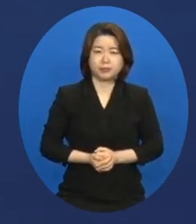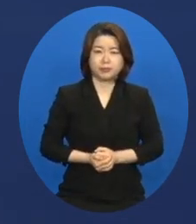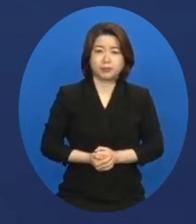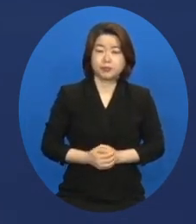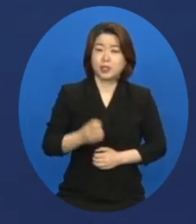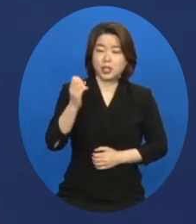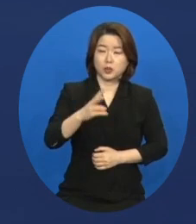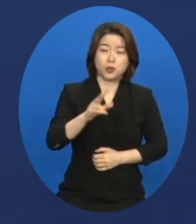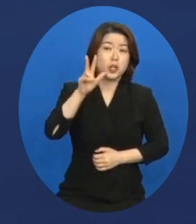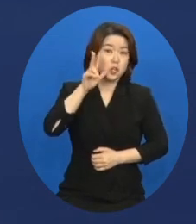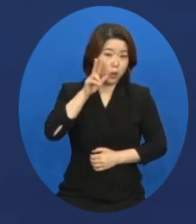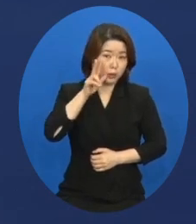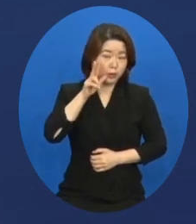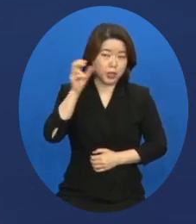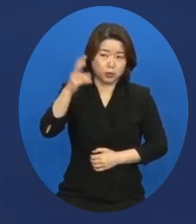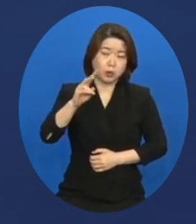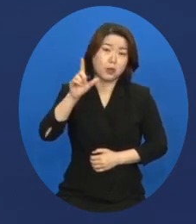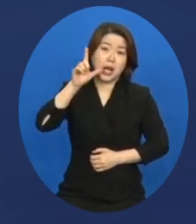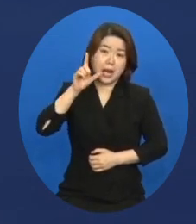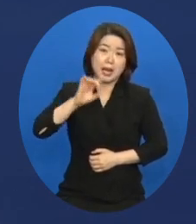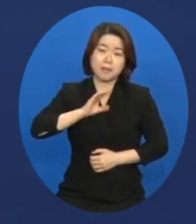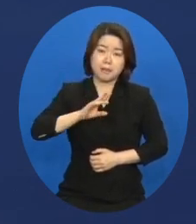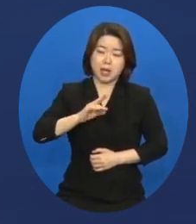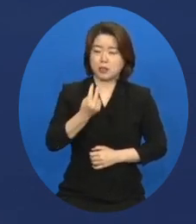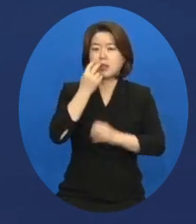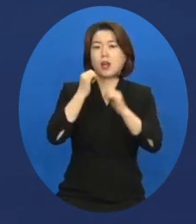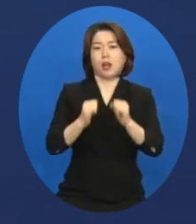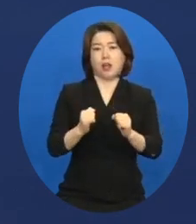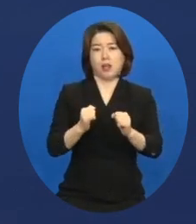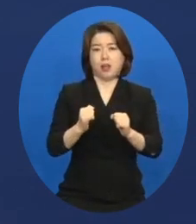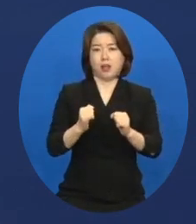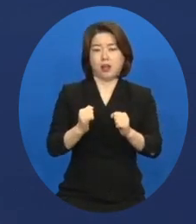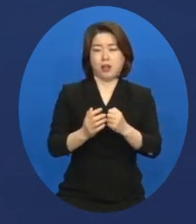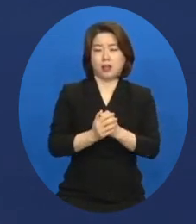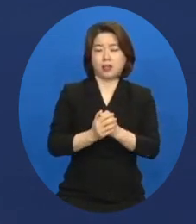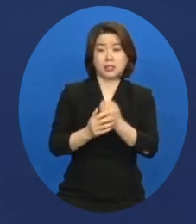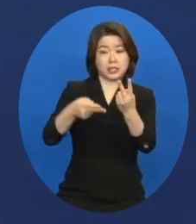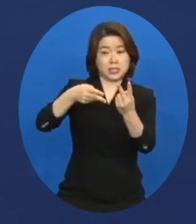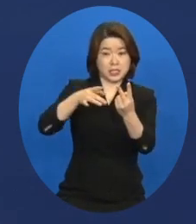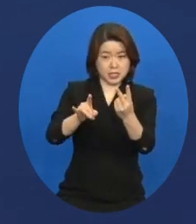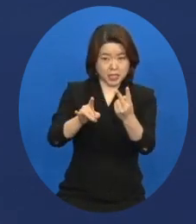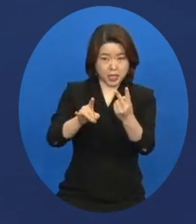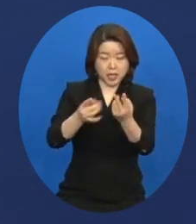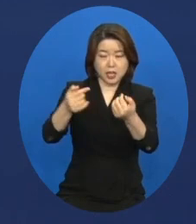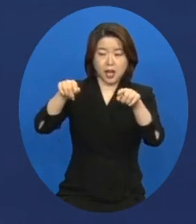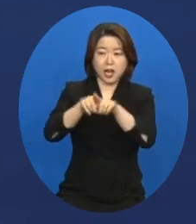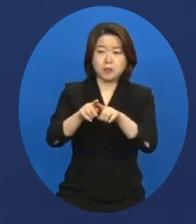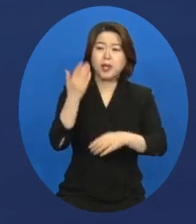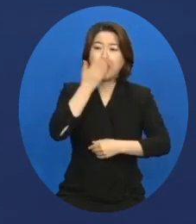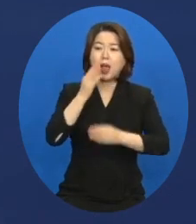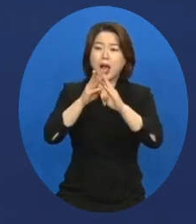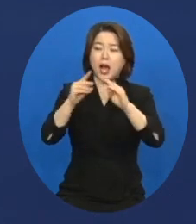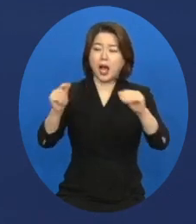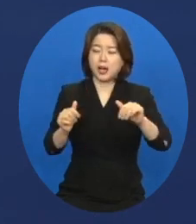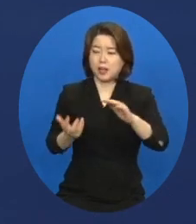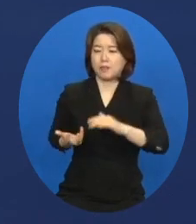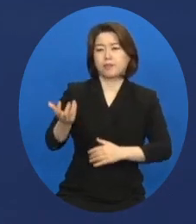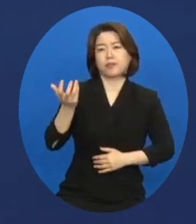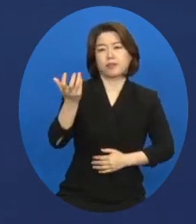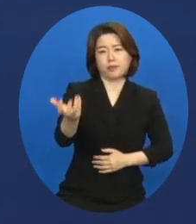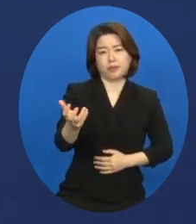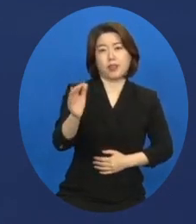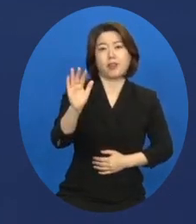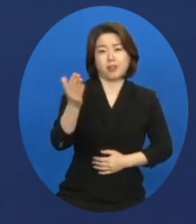그리고 여호수아와 갈렙만 살아남아서 그 2세대들과 함께 이 가나안 땅으로 들어오게 된